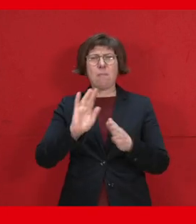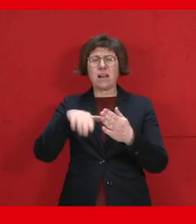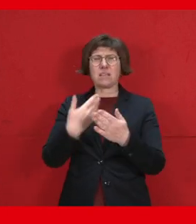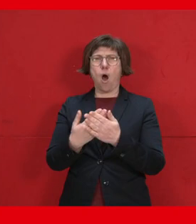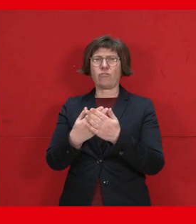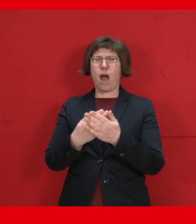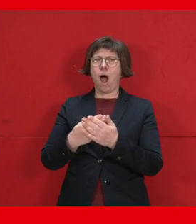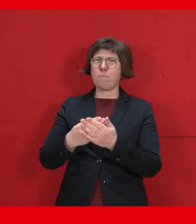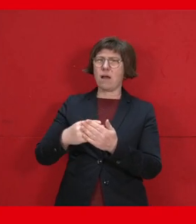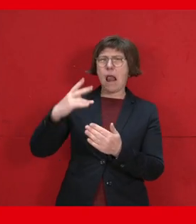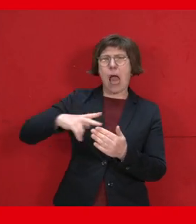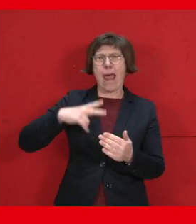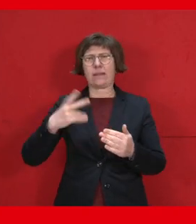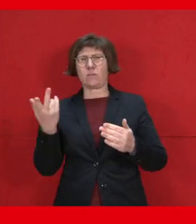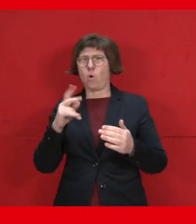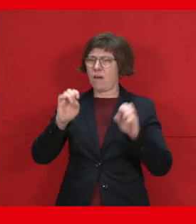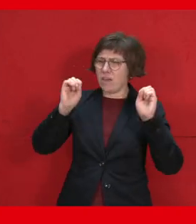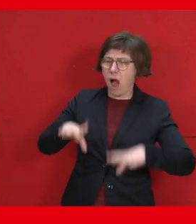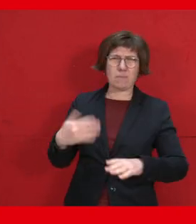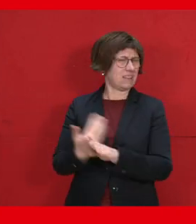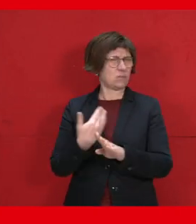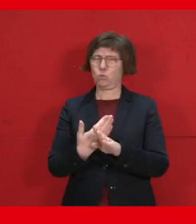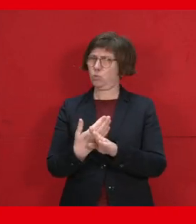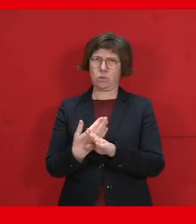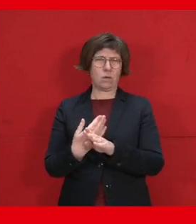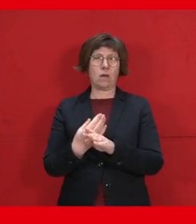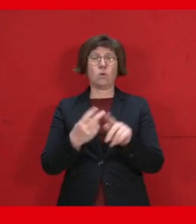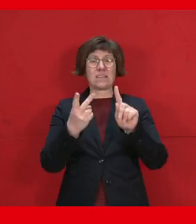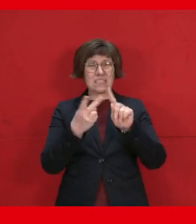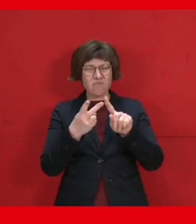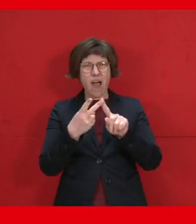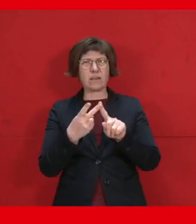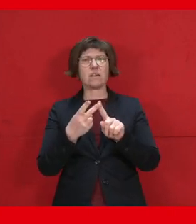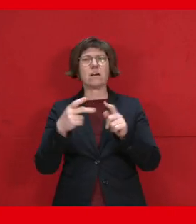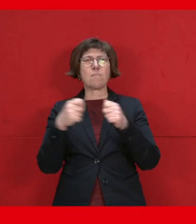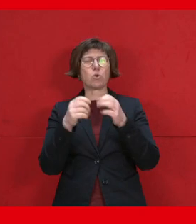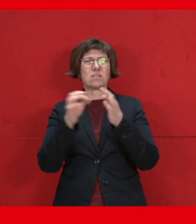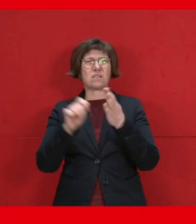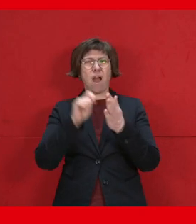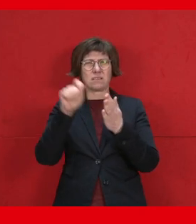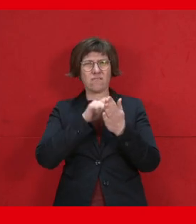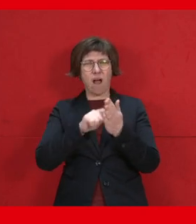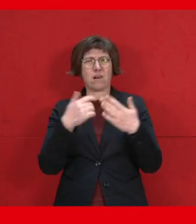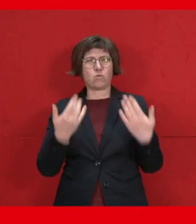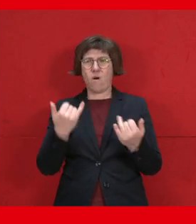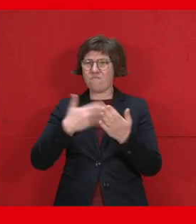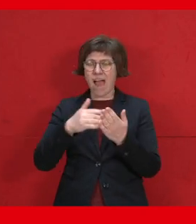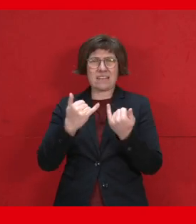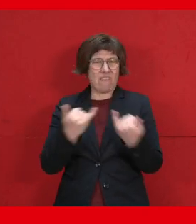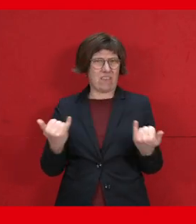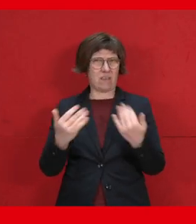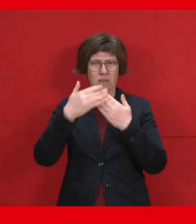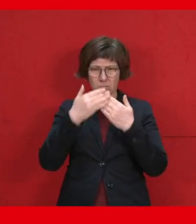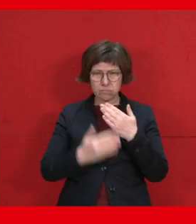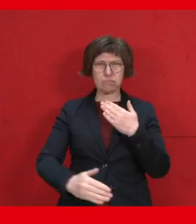hinter irgendeiner anderen zurückstehen. Und gleichzeitig ist klar, es wird bei dieser Bundestagswahl darum gehen, wie es weitergeht. Und